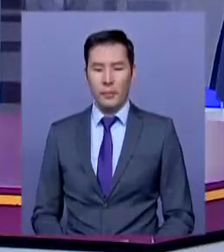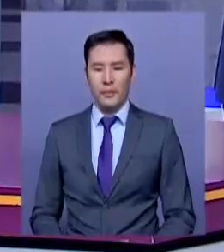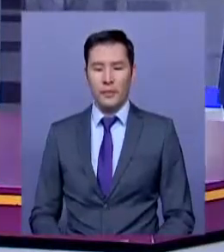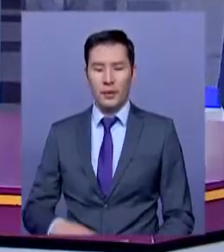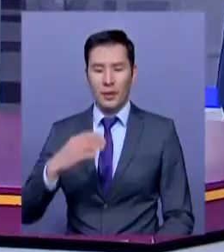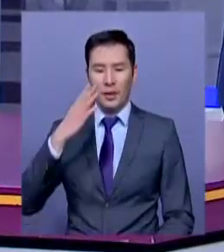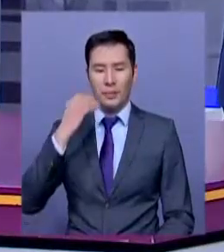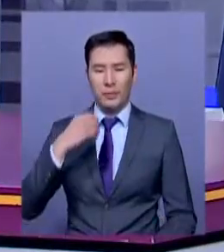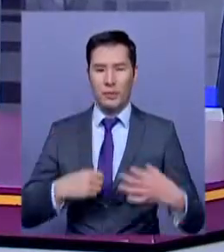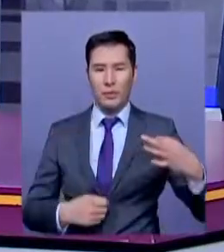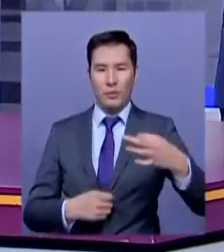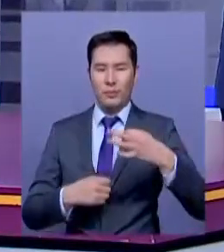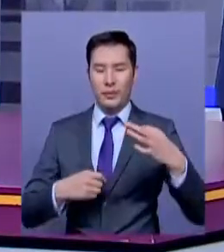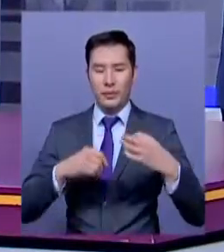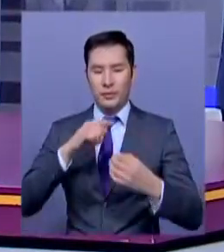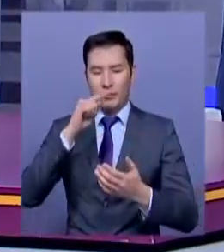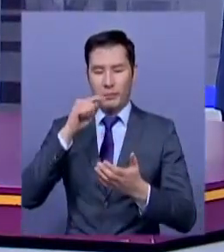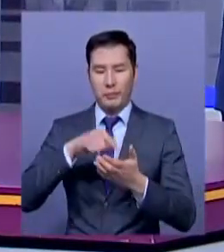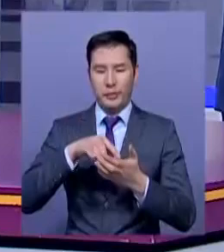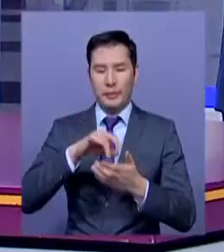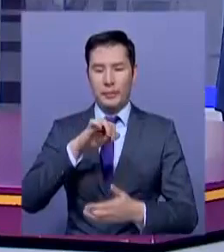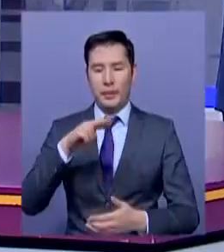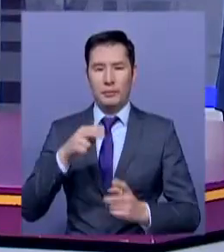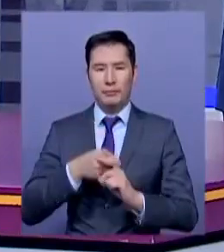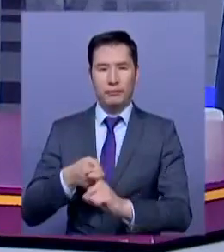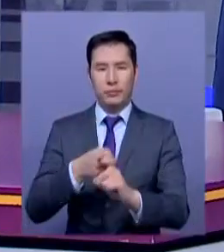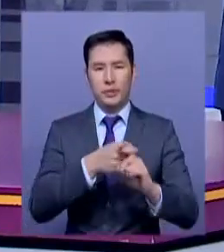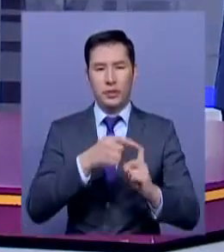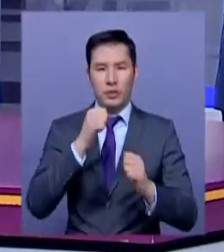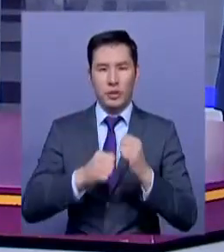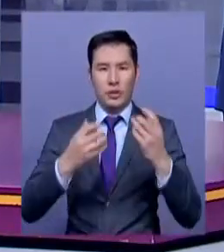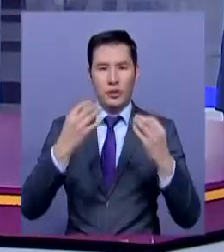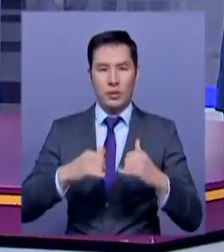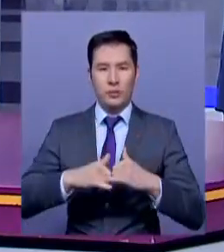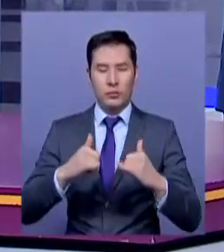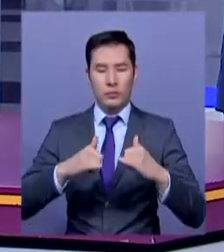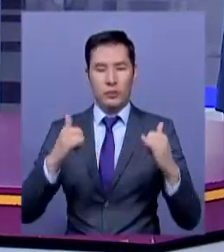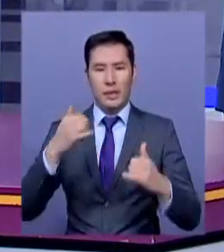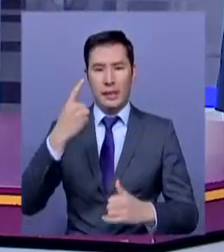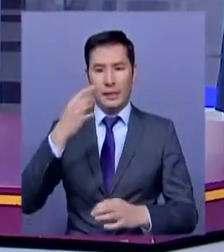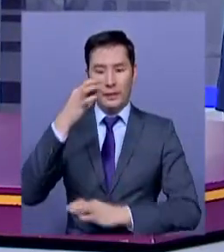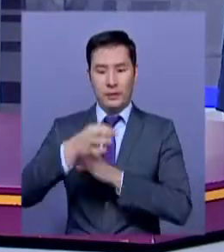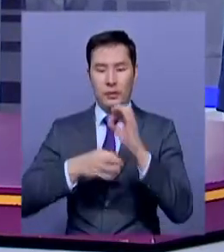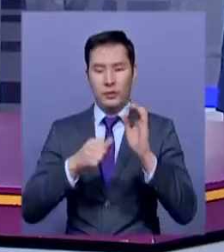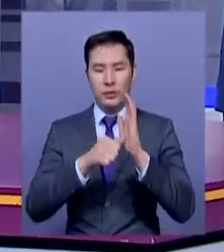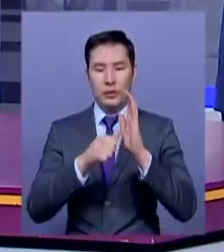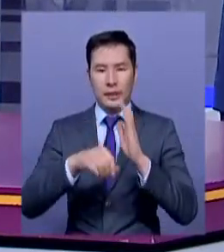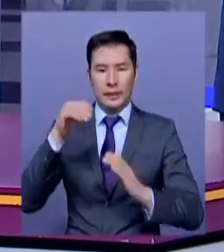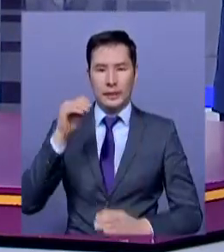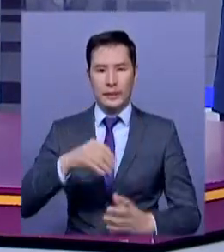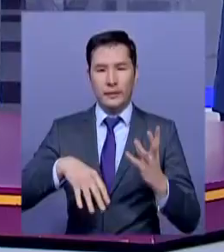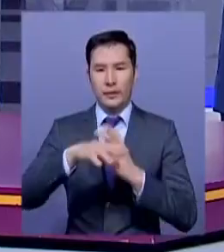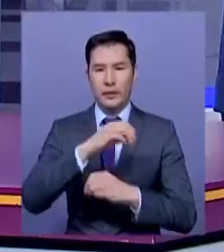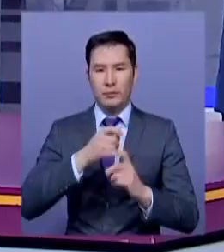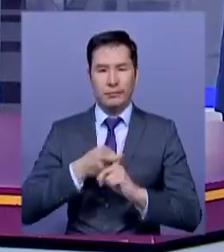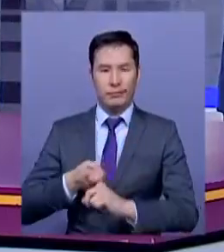Алматы облысында құс тұмауын жұқтырған қанаттылардың саны күннен күнге өсіп жатыр. Бір күннің ішінде 60 мың құс арам қатқан.